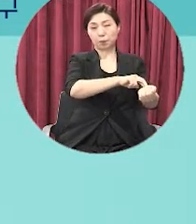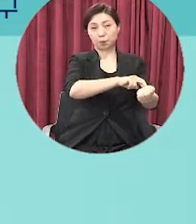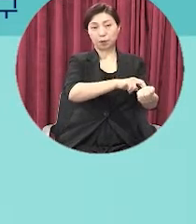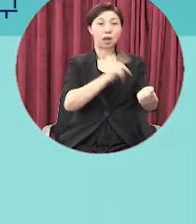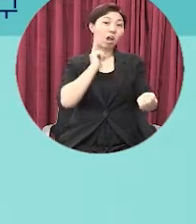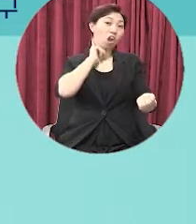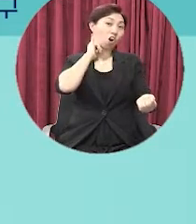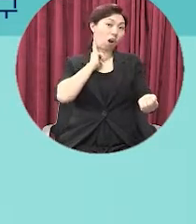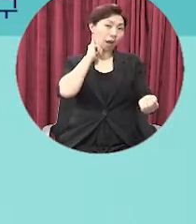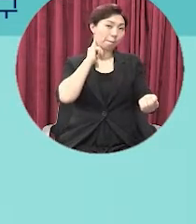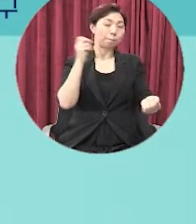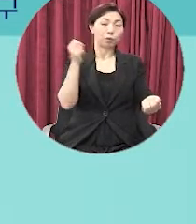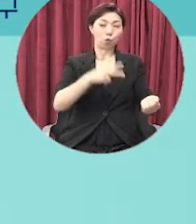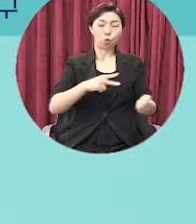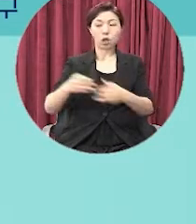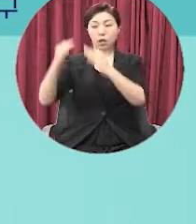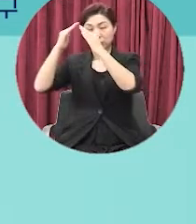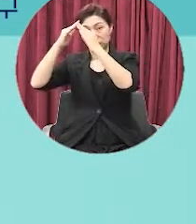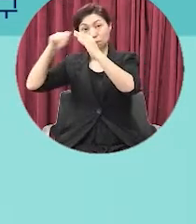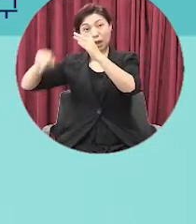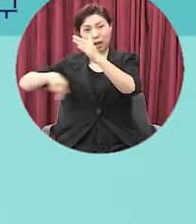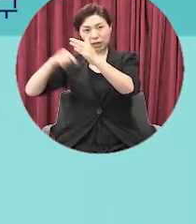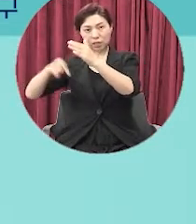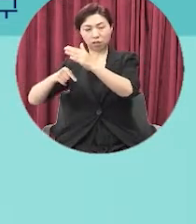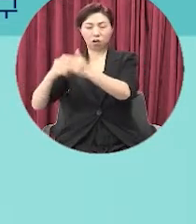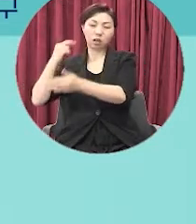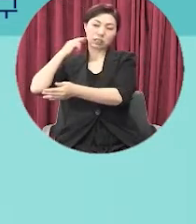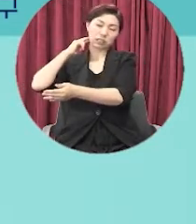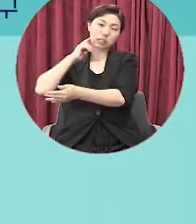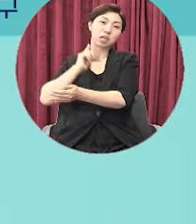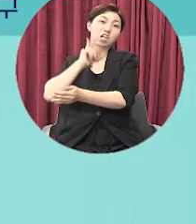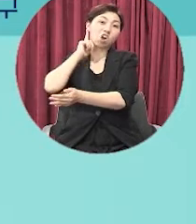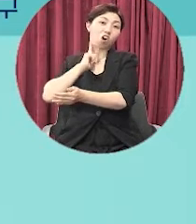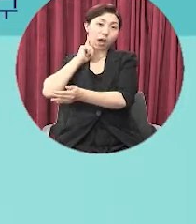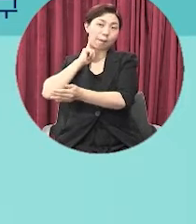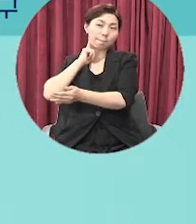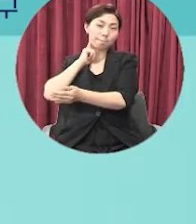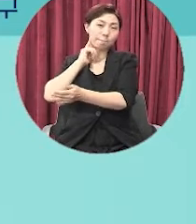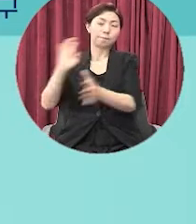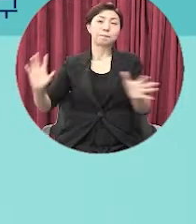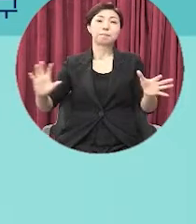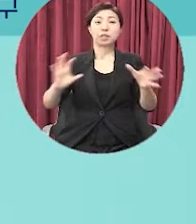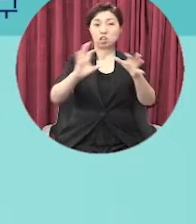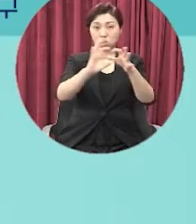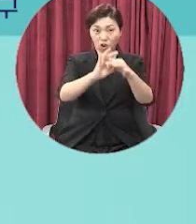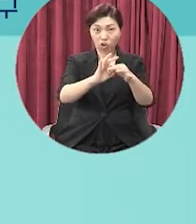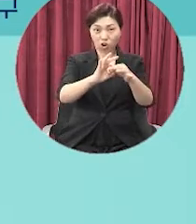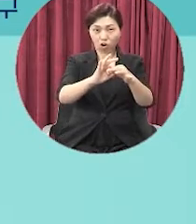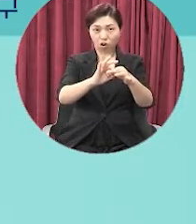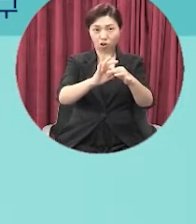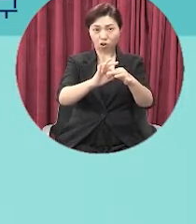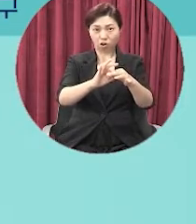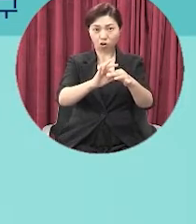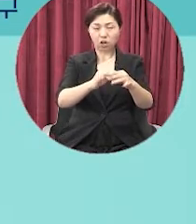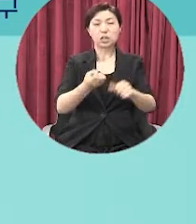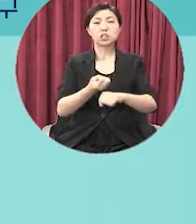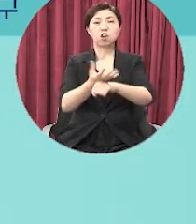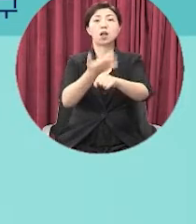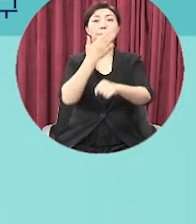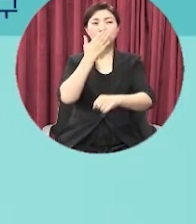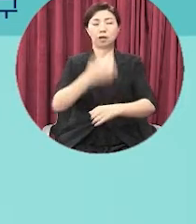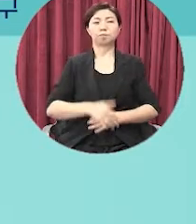혈압의 동시에 의사한테 꺼지게 되는 같이 양방향 배럴 교류가 있다는 내용이 되겠죠 그래서 왜 밸리데이션 동시